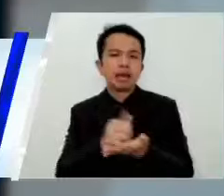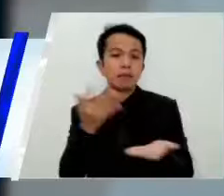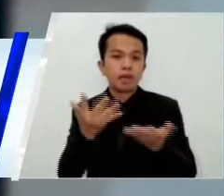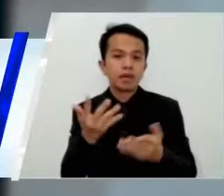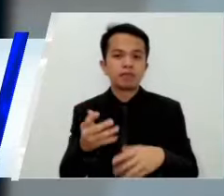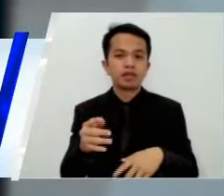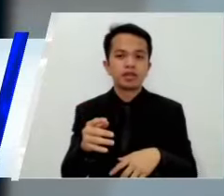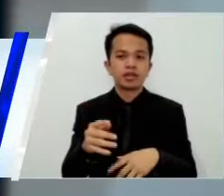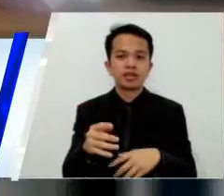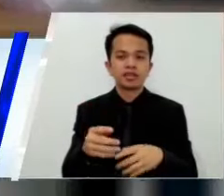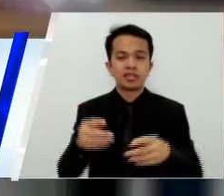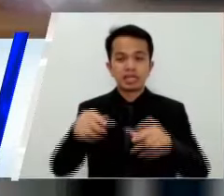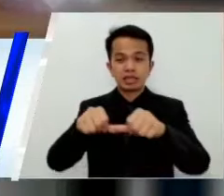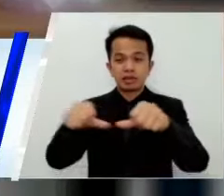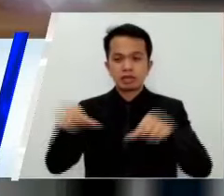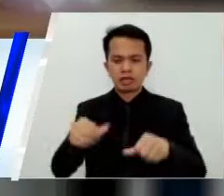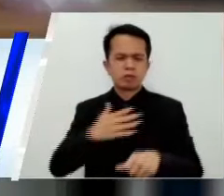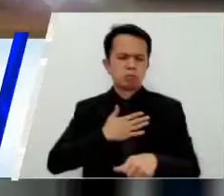teritoryo ng Pilipinas.